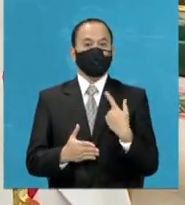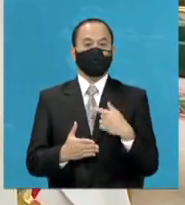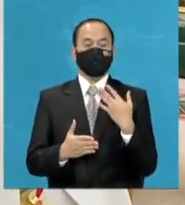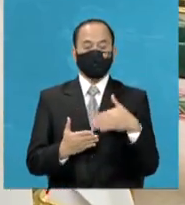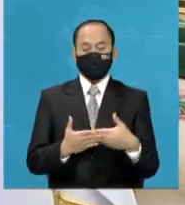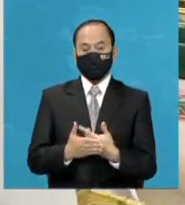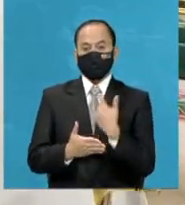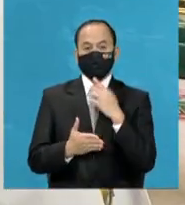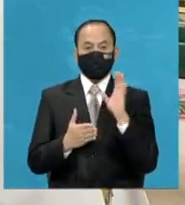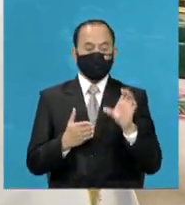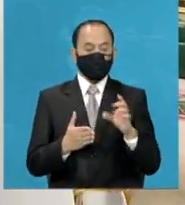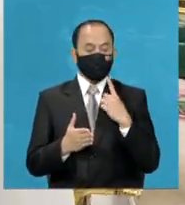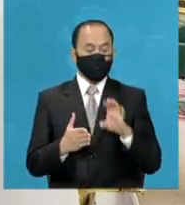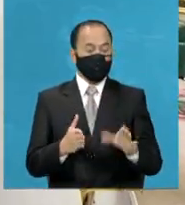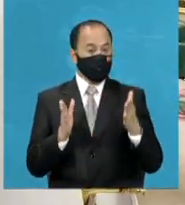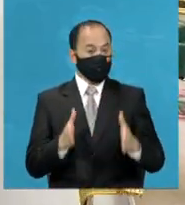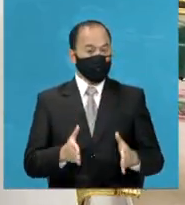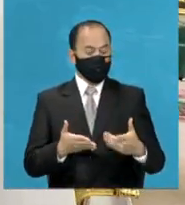yang baru di lantai